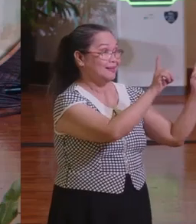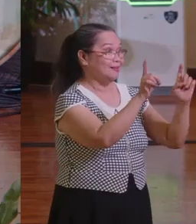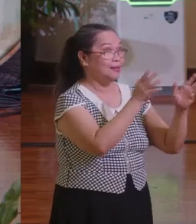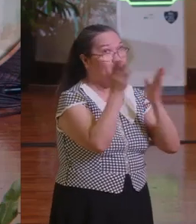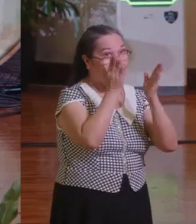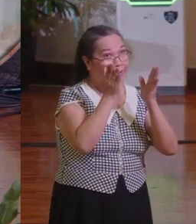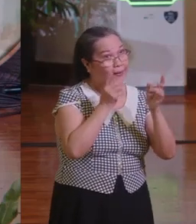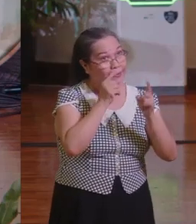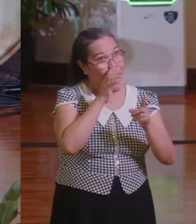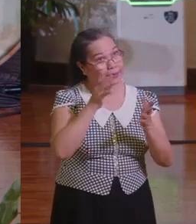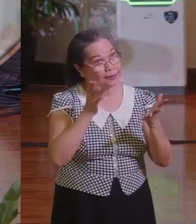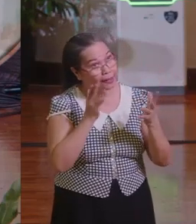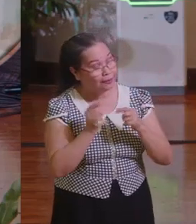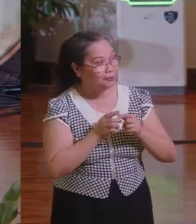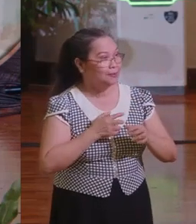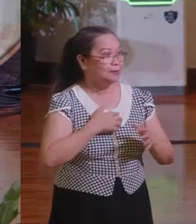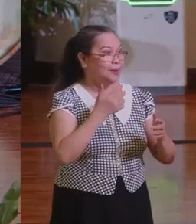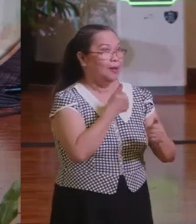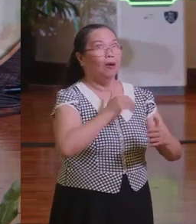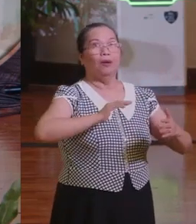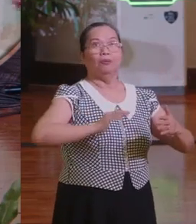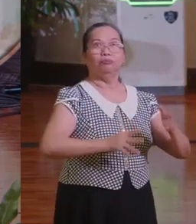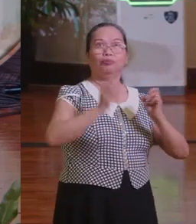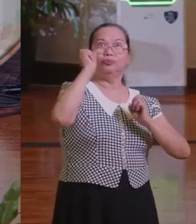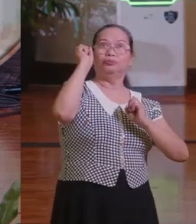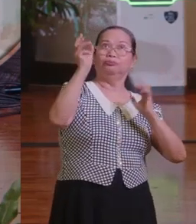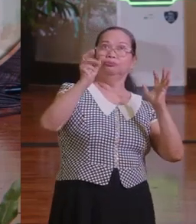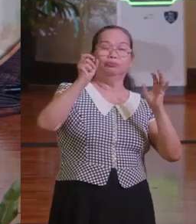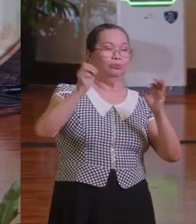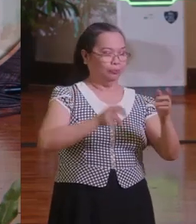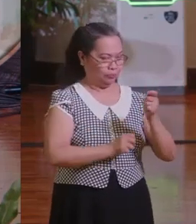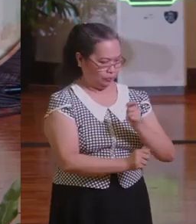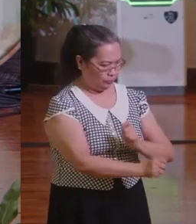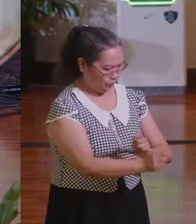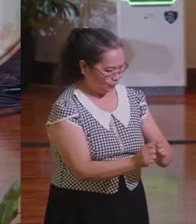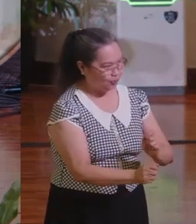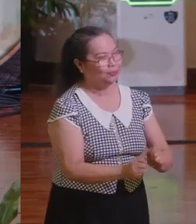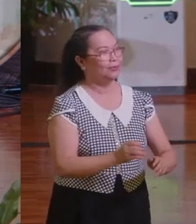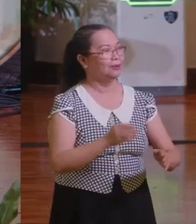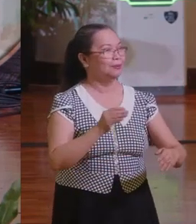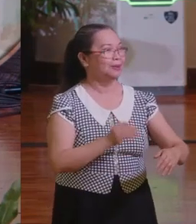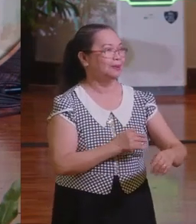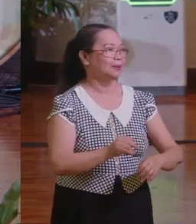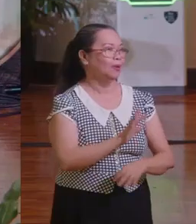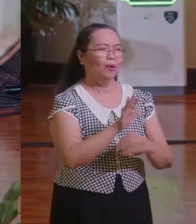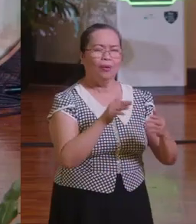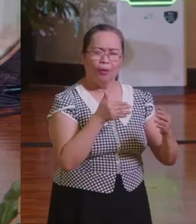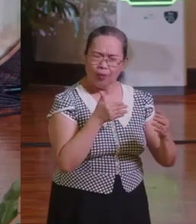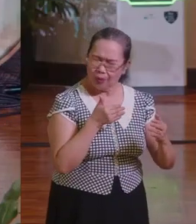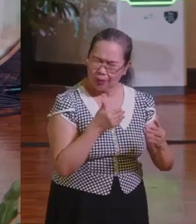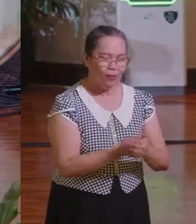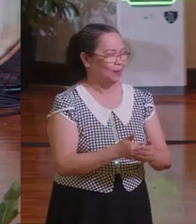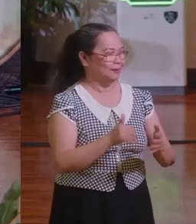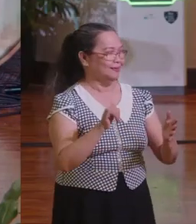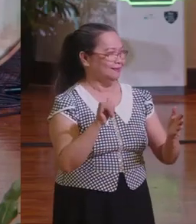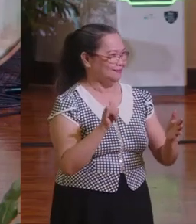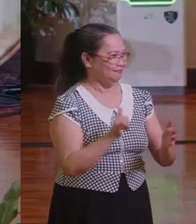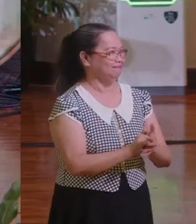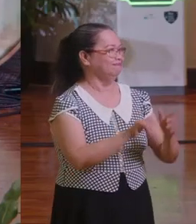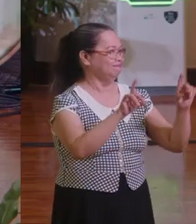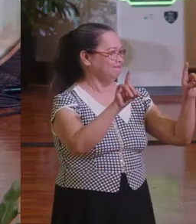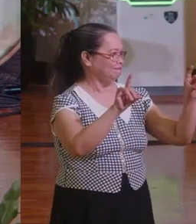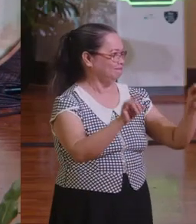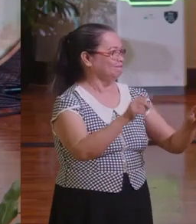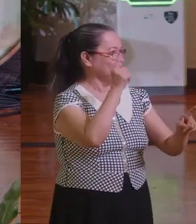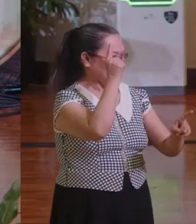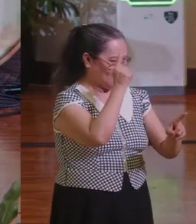usher, maging singer ng choir, maging instrumentalist sa banda, lahat po yon ay dapat nating ginagawa with the